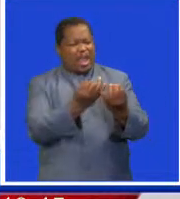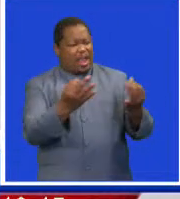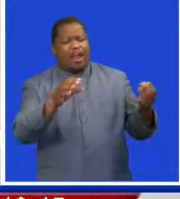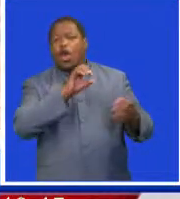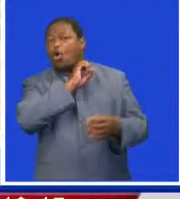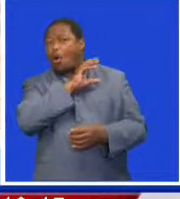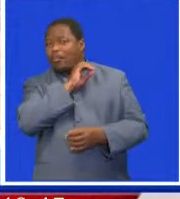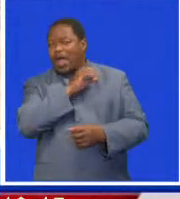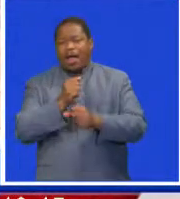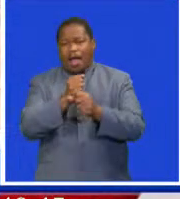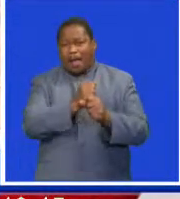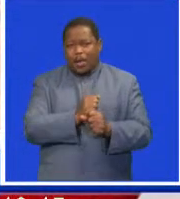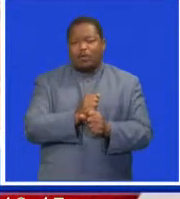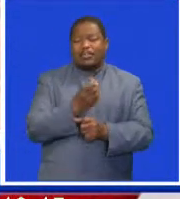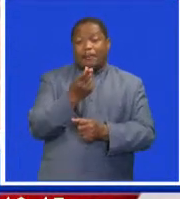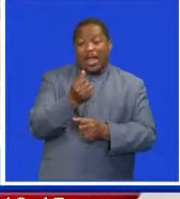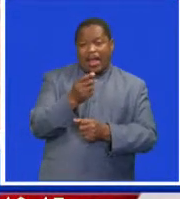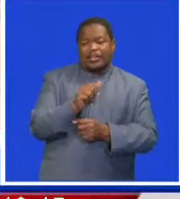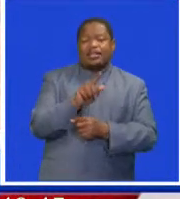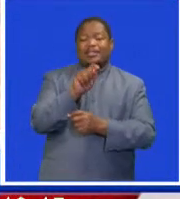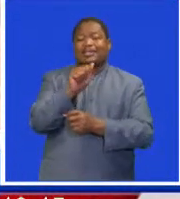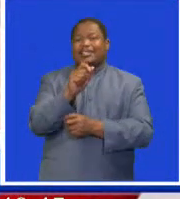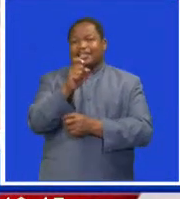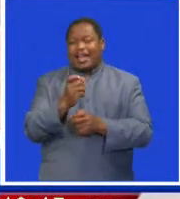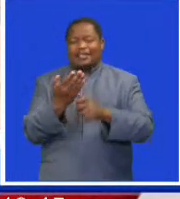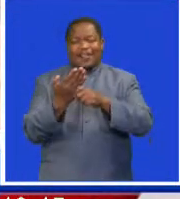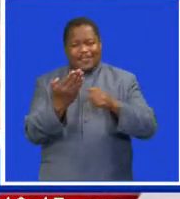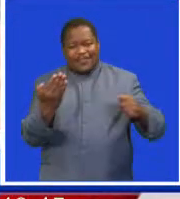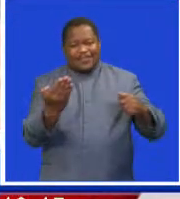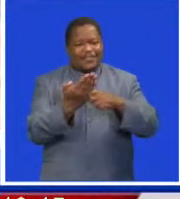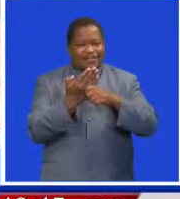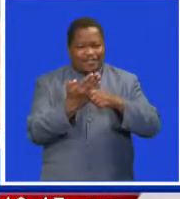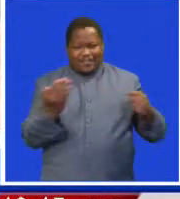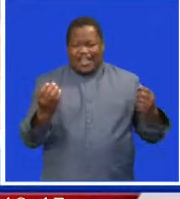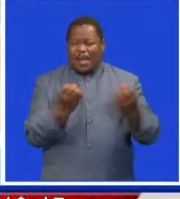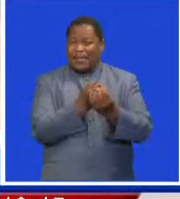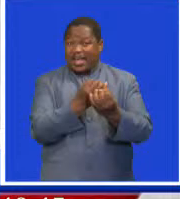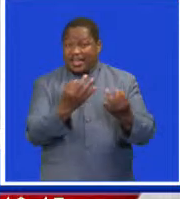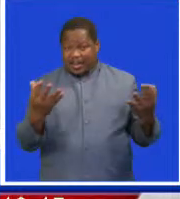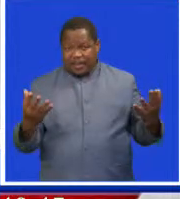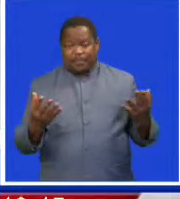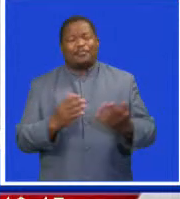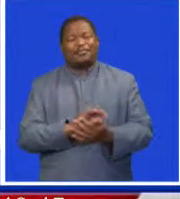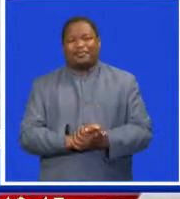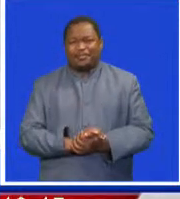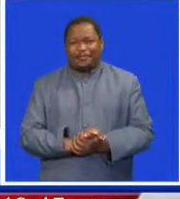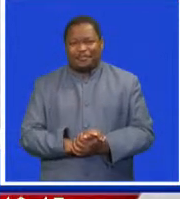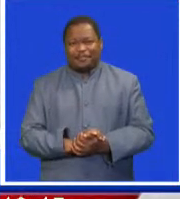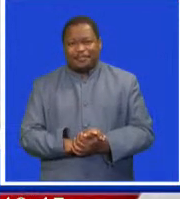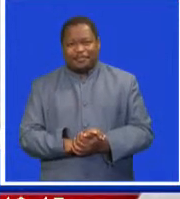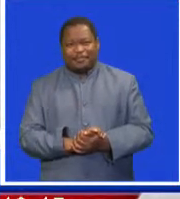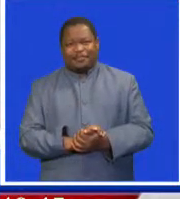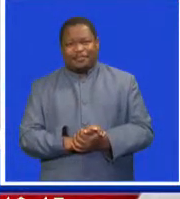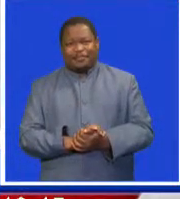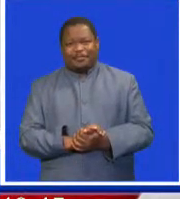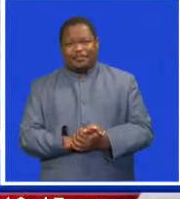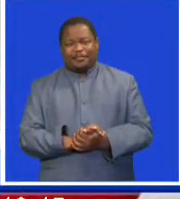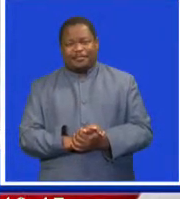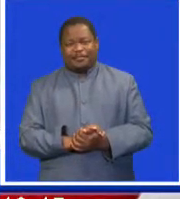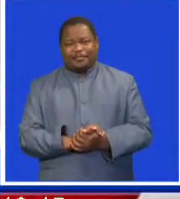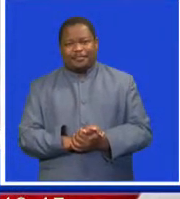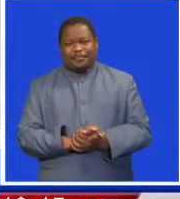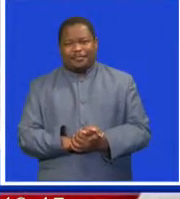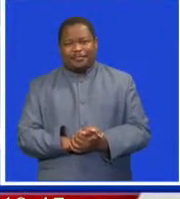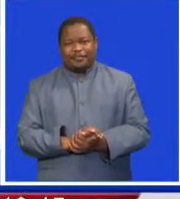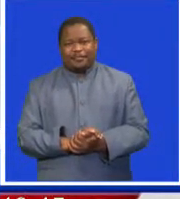amabhizinisi agcina sekavalwa ngenxa yokungakhoni kutikhalela ngemali yemthelo letsetfwe etinzabe ente eSwatini TV kubika